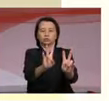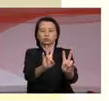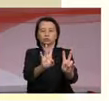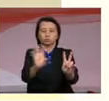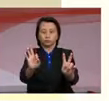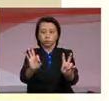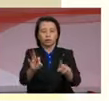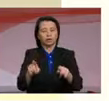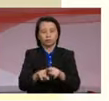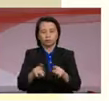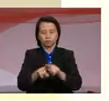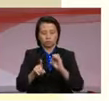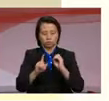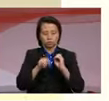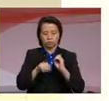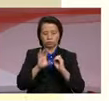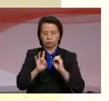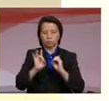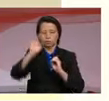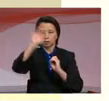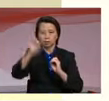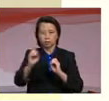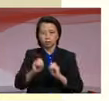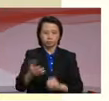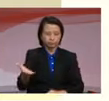kes bersamaan dengan 0.8%.